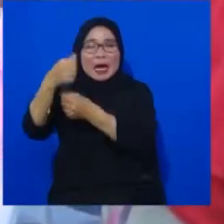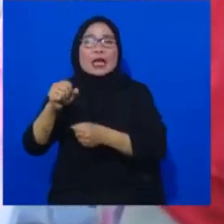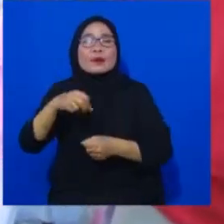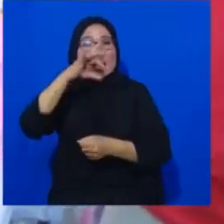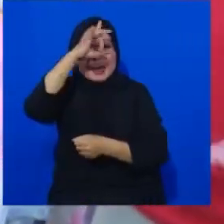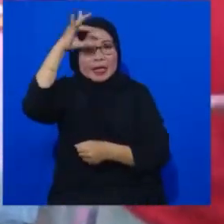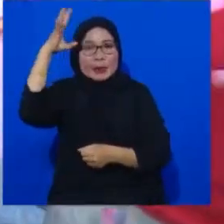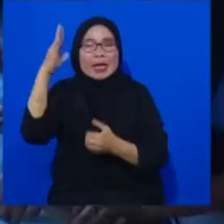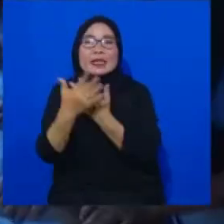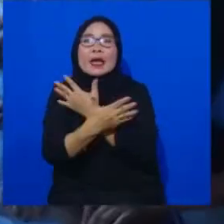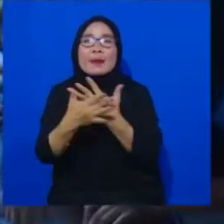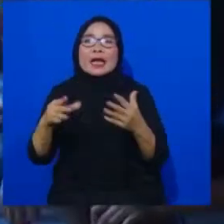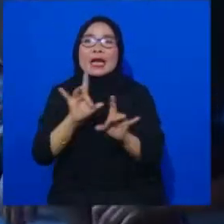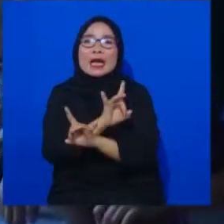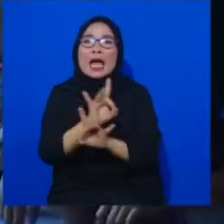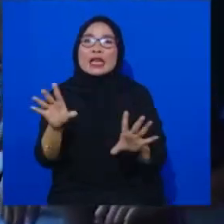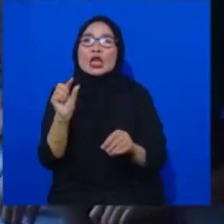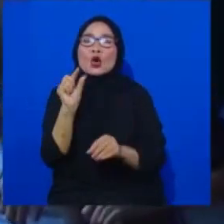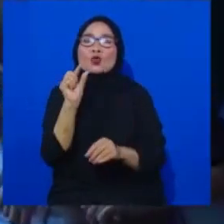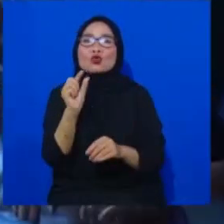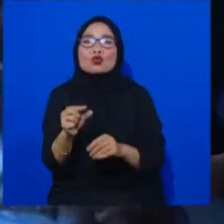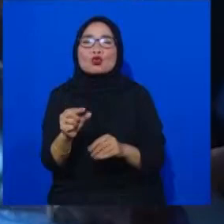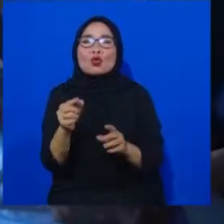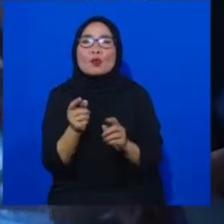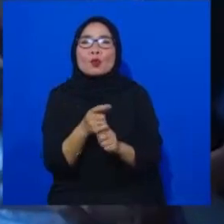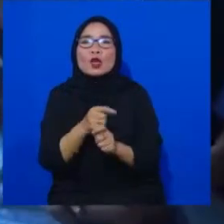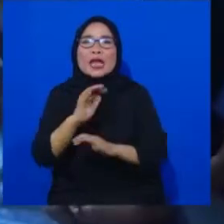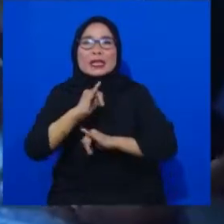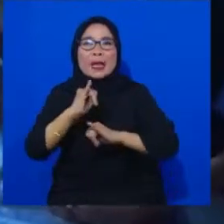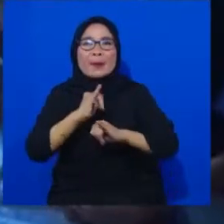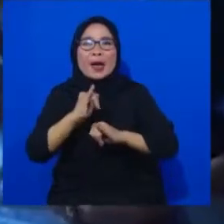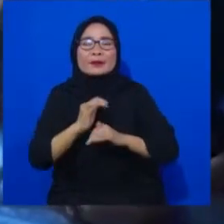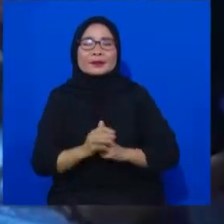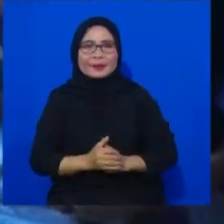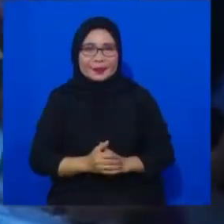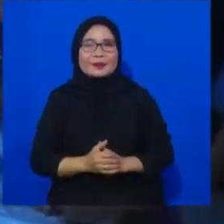masyarakat lain untuk berbuat hal serupa. Tim Liputan, CNN Indonesia.